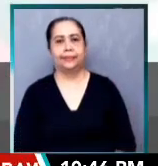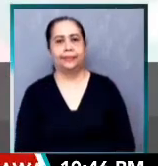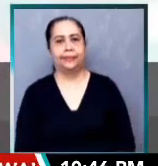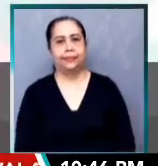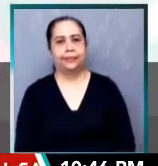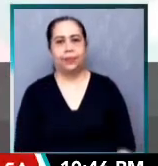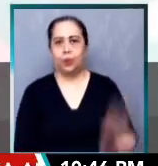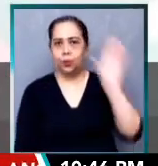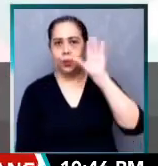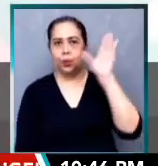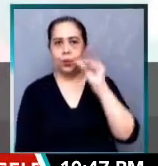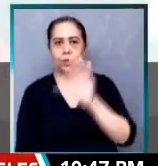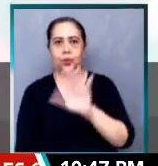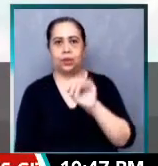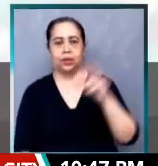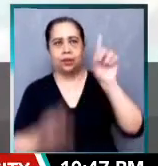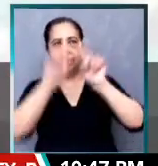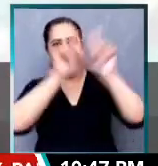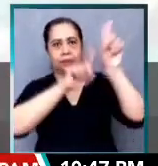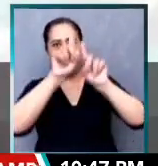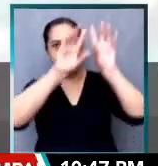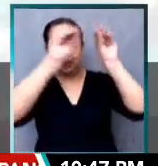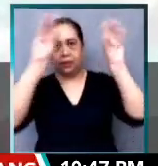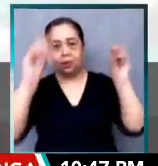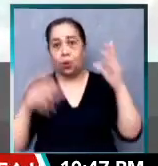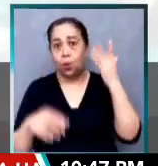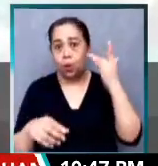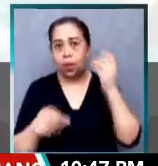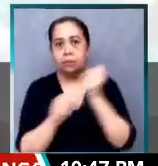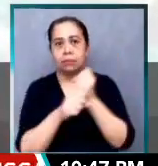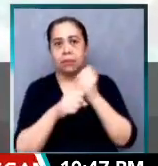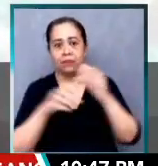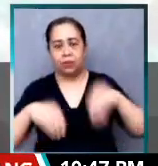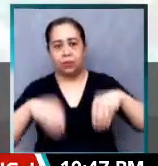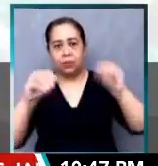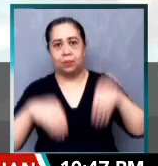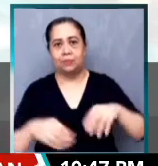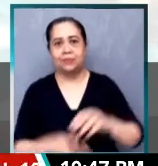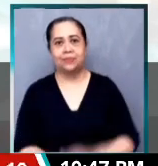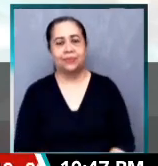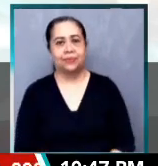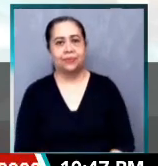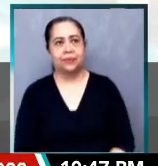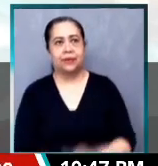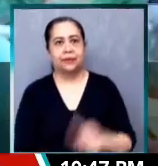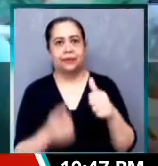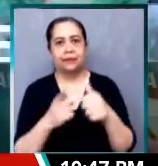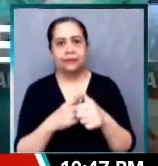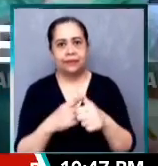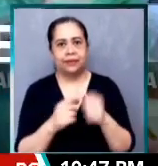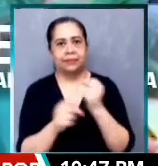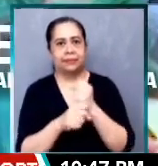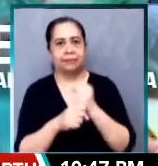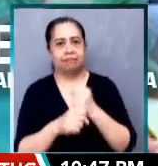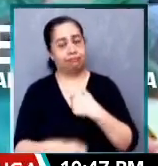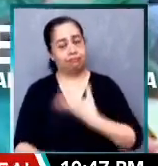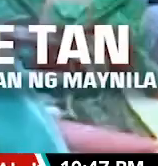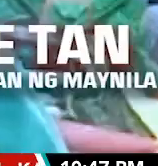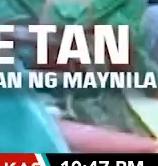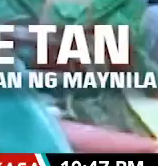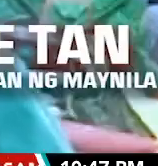mga parol dahil gawa ito sa tela. Siyempre, unang-una po, gawa namin yan. Yung quality po